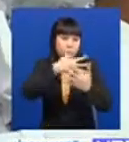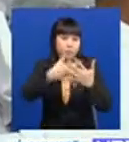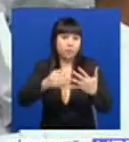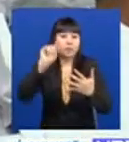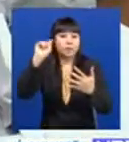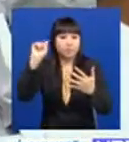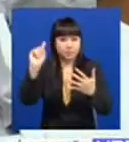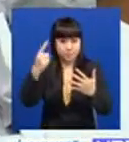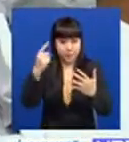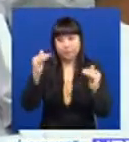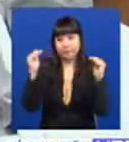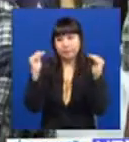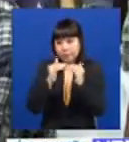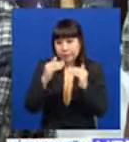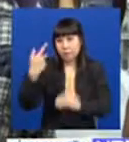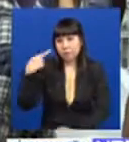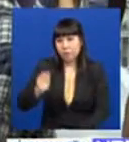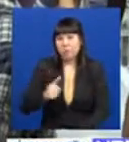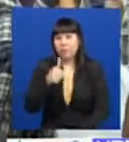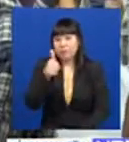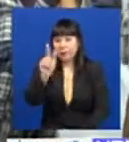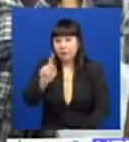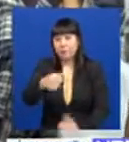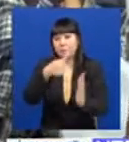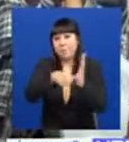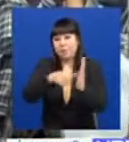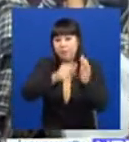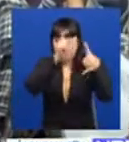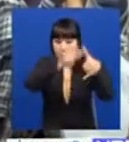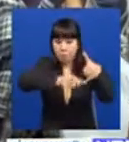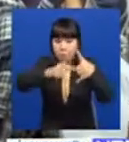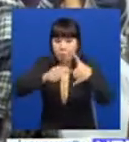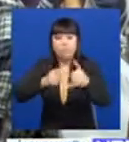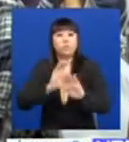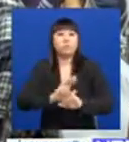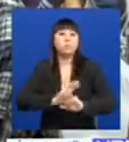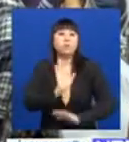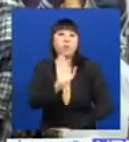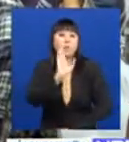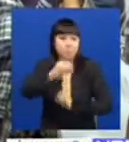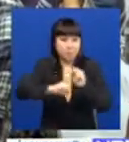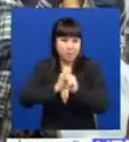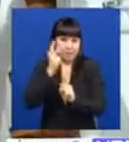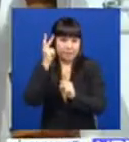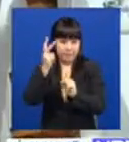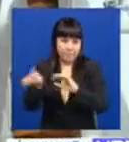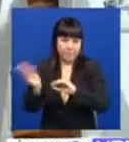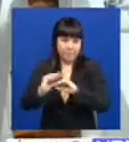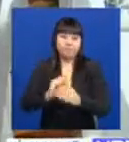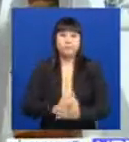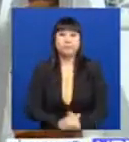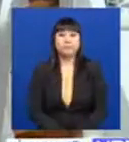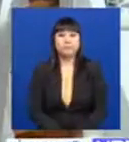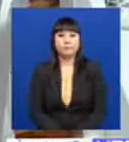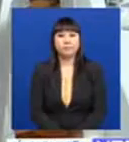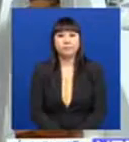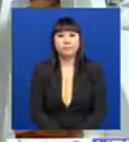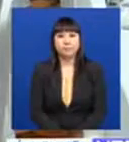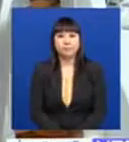จะได้รับสิทธิประโยชน์ยกเว้นภาษีเงินได้นิติบุคคลเพิ่มอีก 3ปีจากเกณฑ์ปกติค่ะ